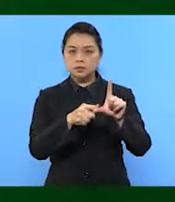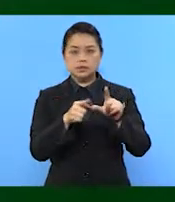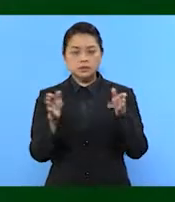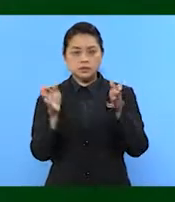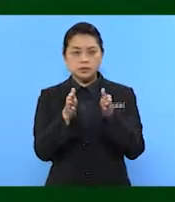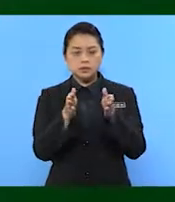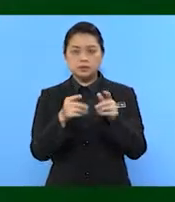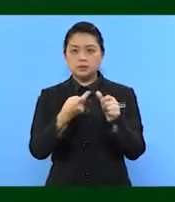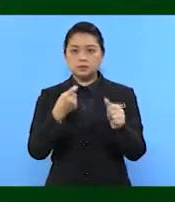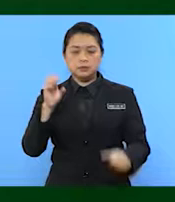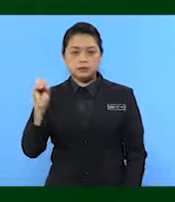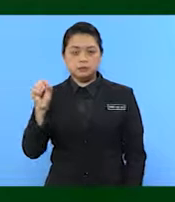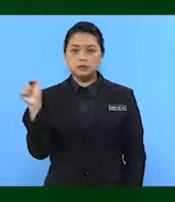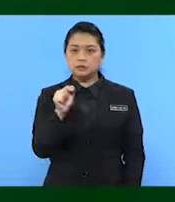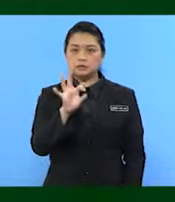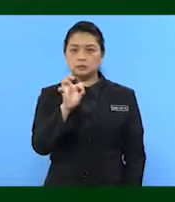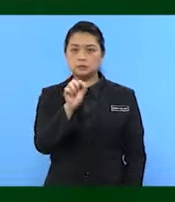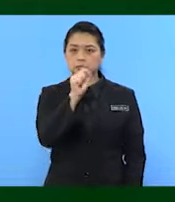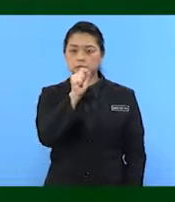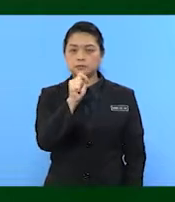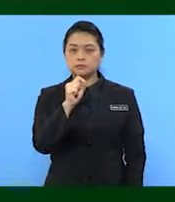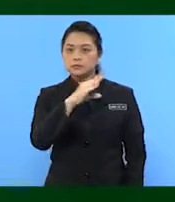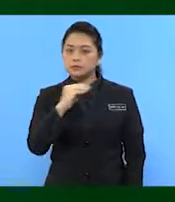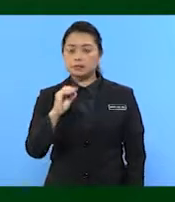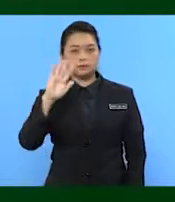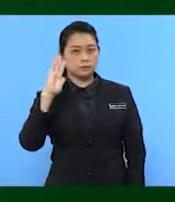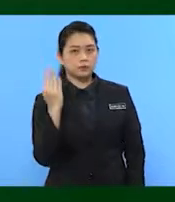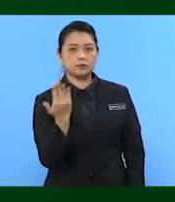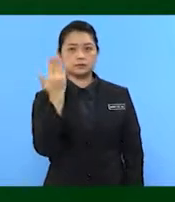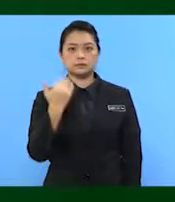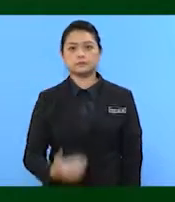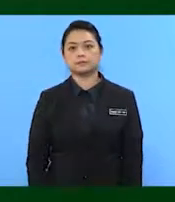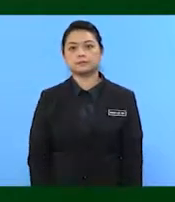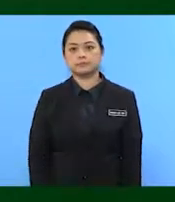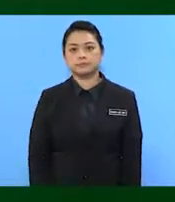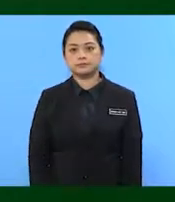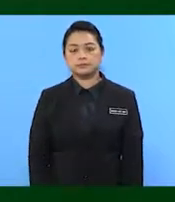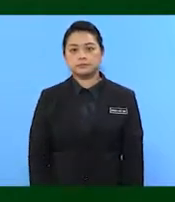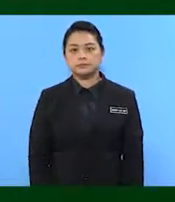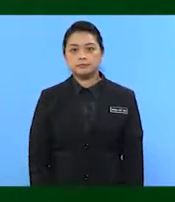dari sifar darjah ke 90 darjah dan begitu juga dengan sebaliknya.